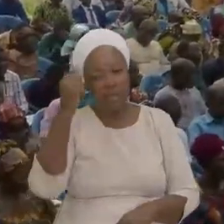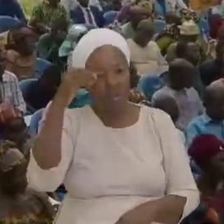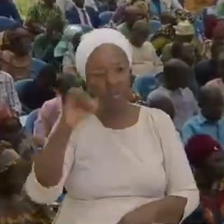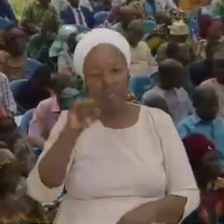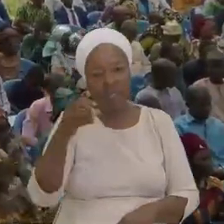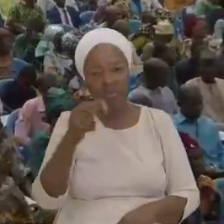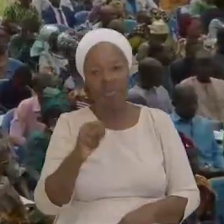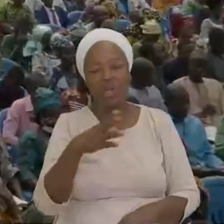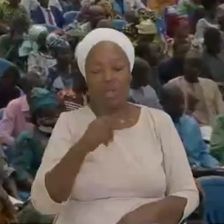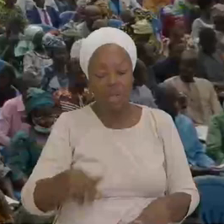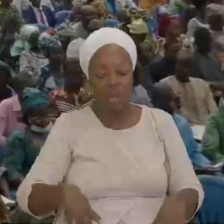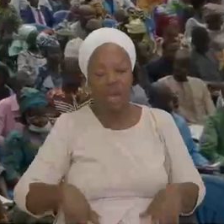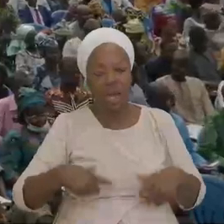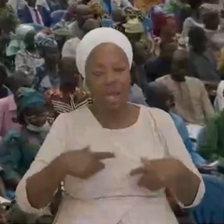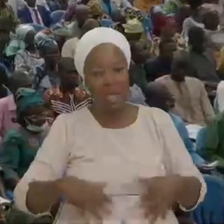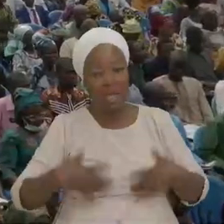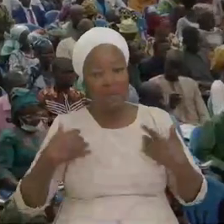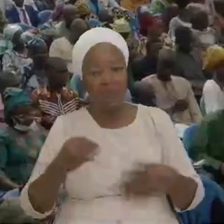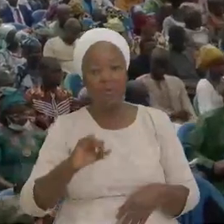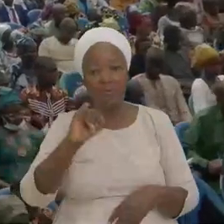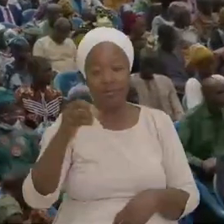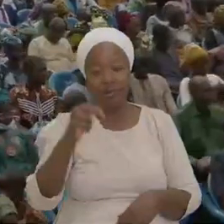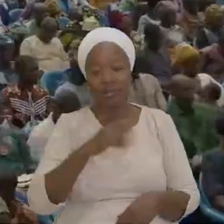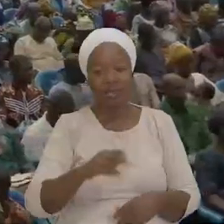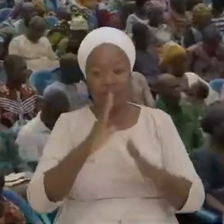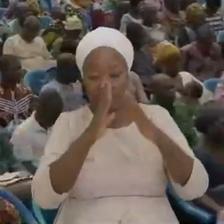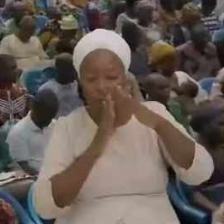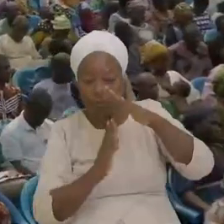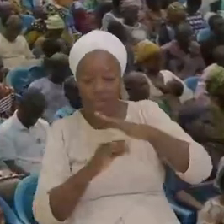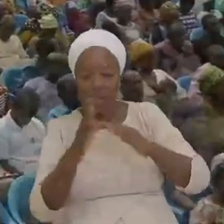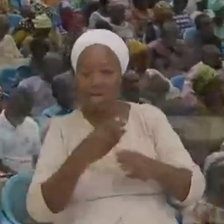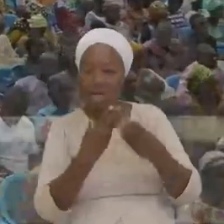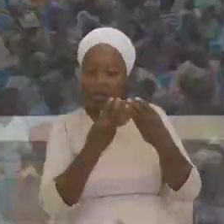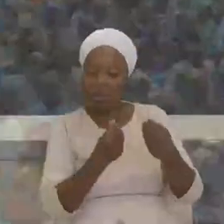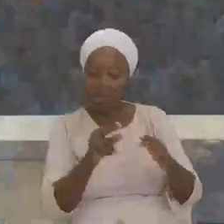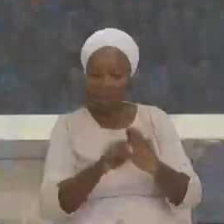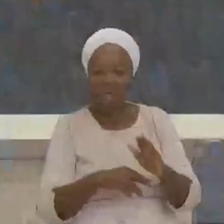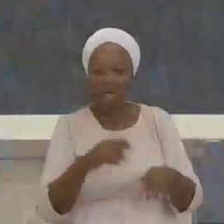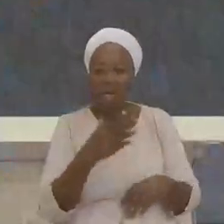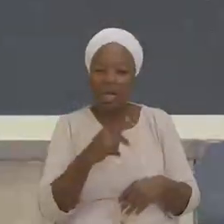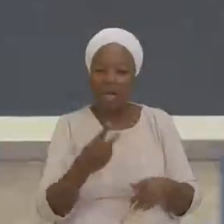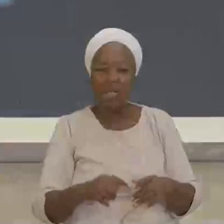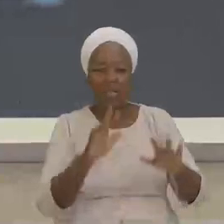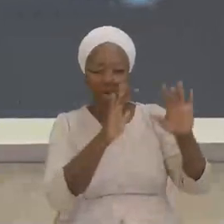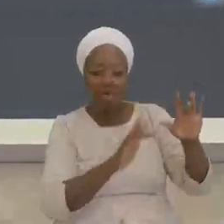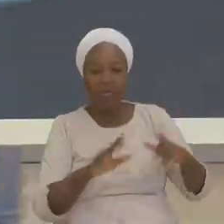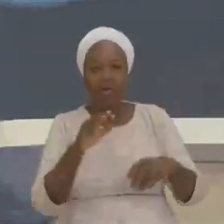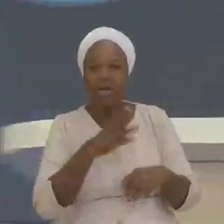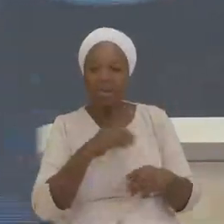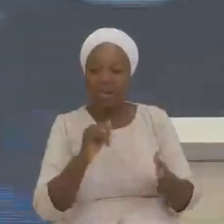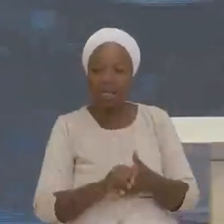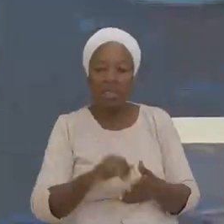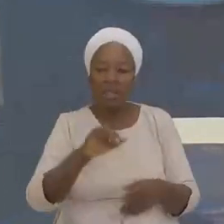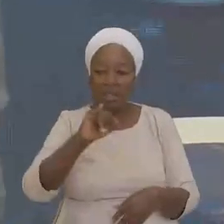Les pensées de Jean, la vie de Jean, la douceur et la gentillesse et les